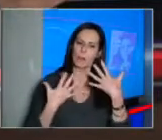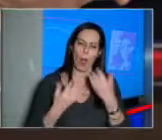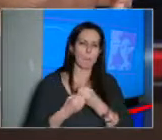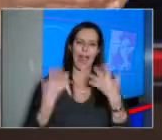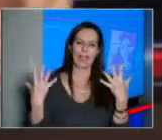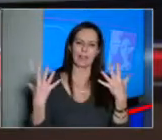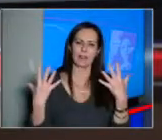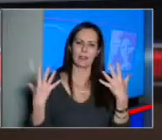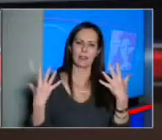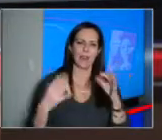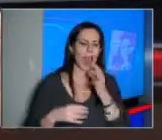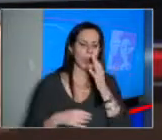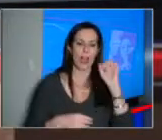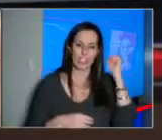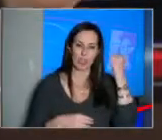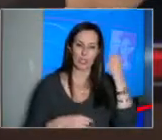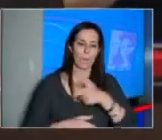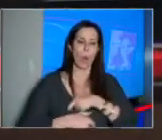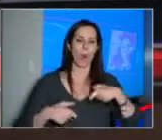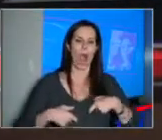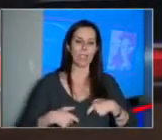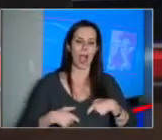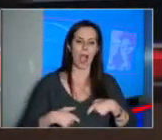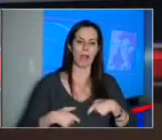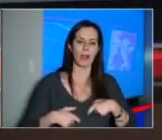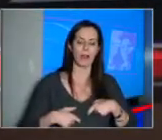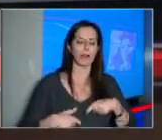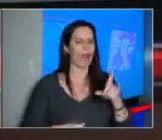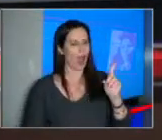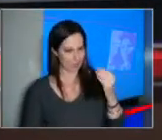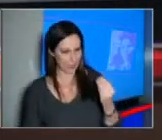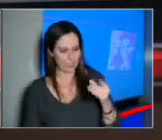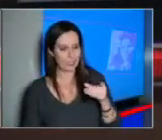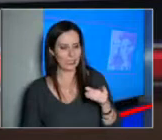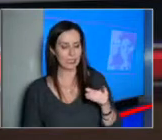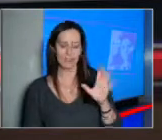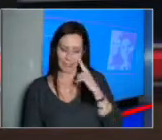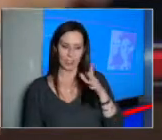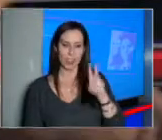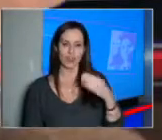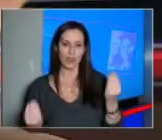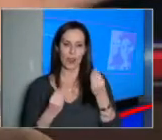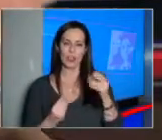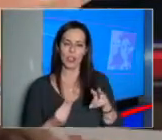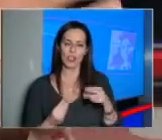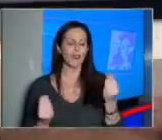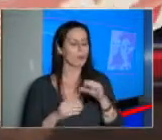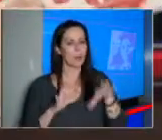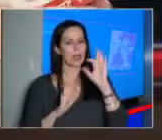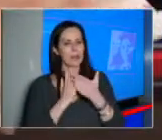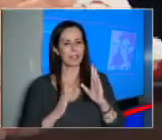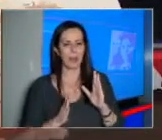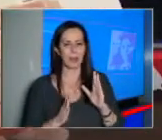המדהים, על הנוער הציוני בהונגריה. יופי. בבודפשט. מצוין. אני, זו נקוד, תקשיב, יש דברים, יש פנינות שאתה מגלה